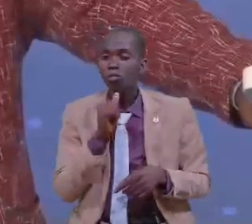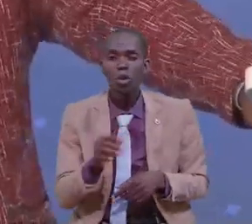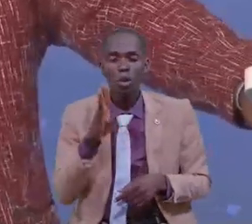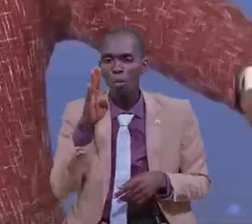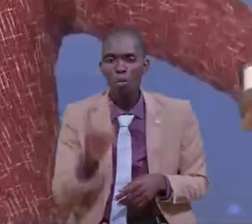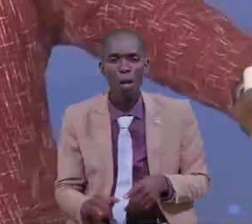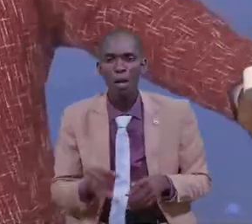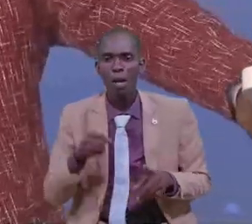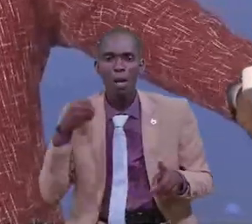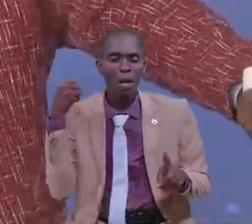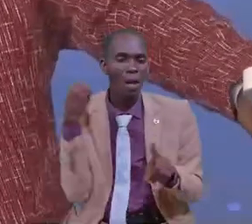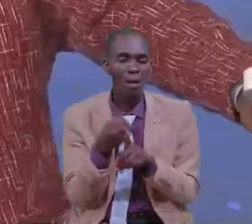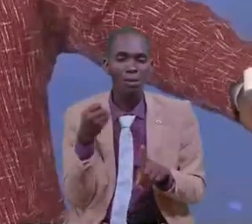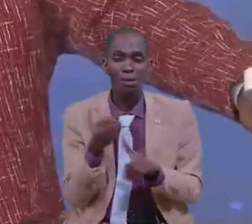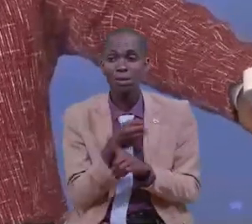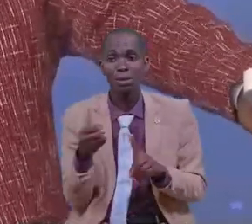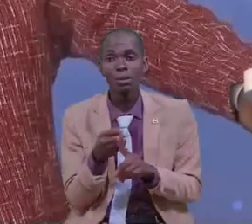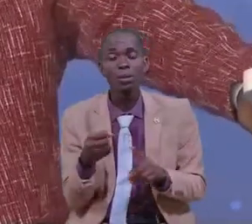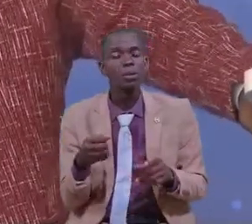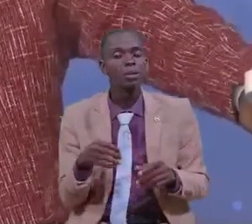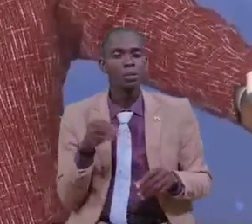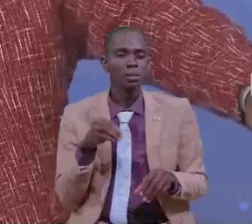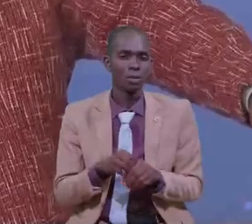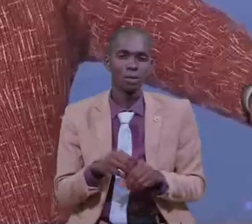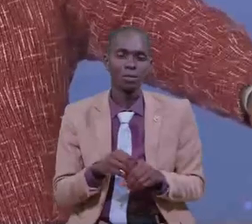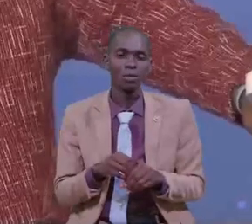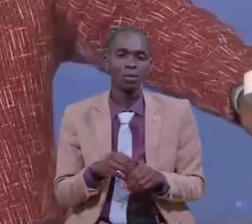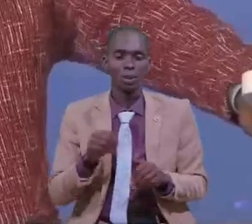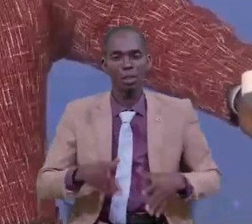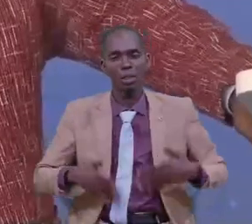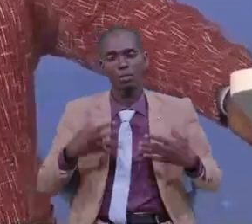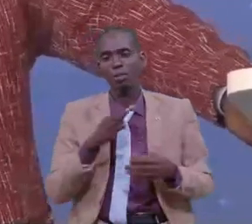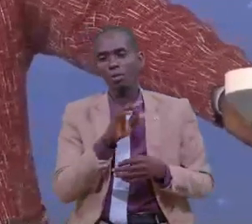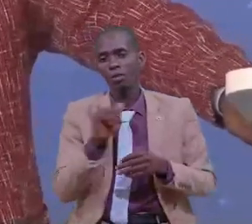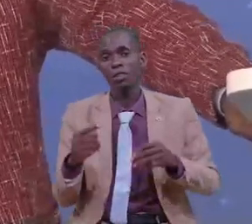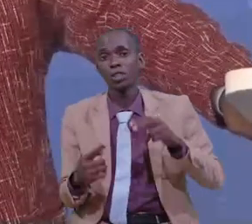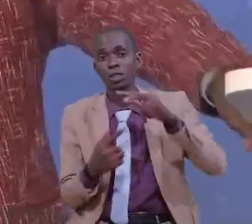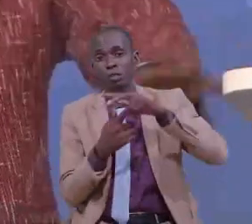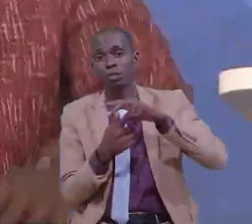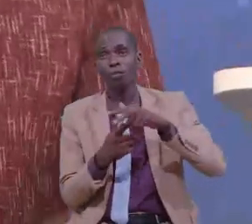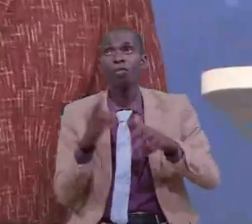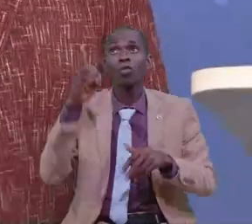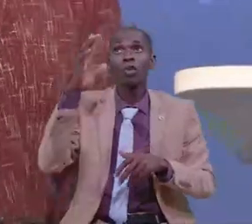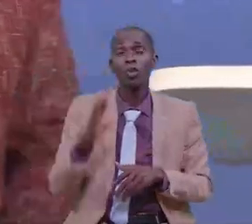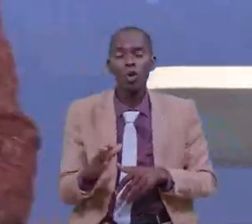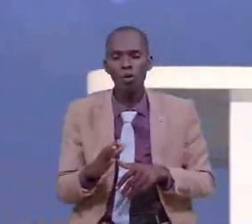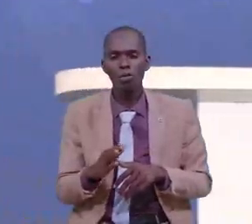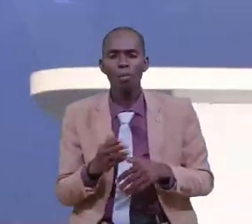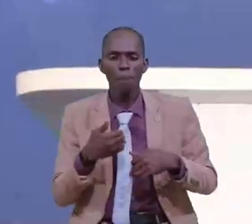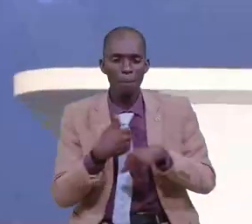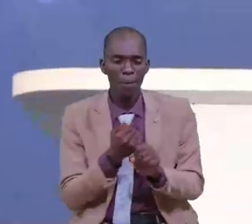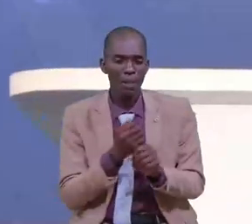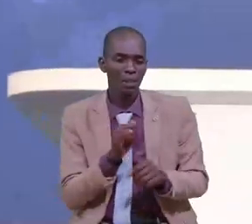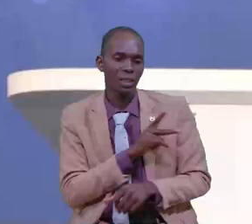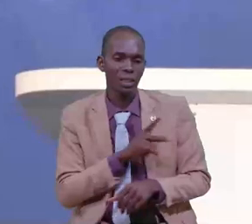Il n'y a pas de coïncidence dans la vie d'un champion. Dieu a fait de lui, il a